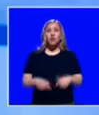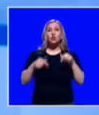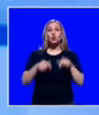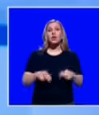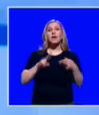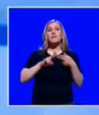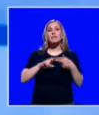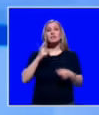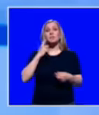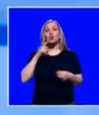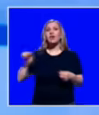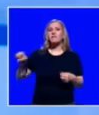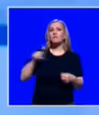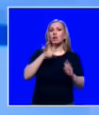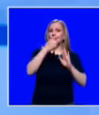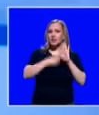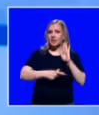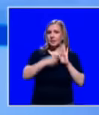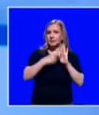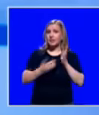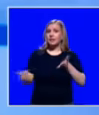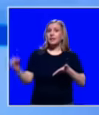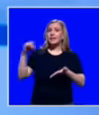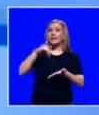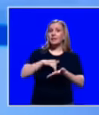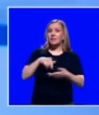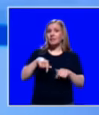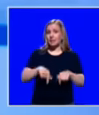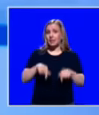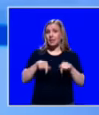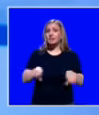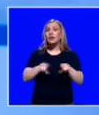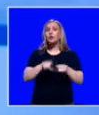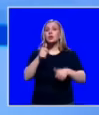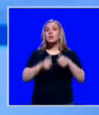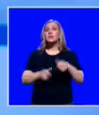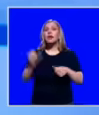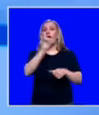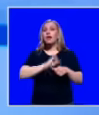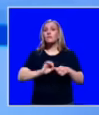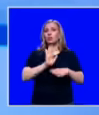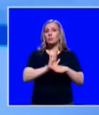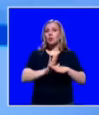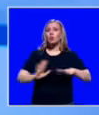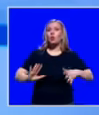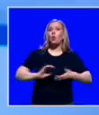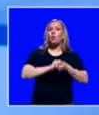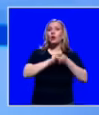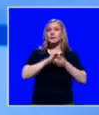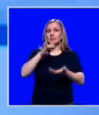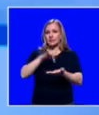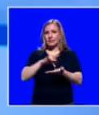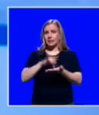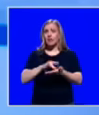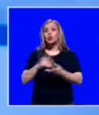Тук е Васил Божков, водач на листи. Явява се днес като кандидат за евродепутат от коалиция Център. Тук е съгласно изборния